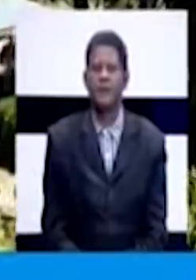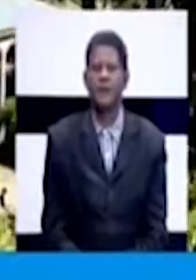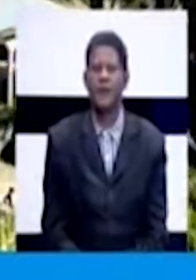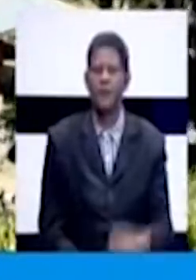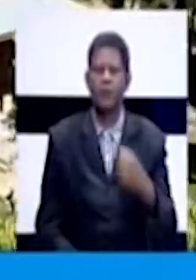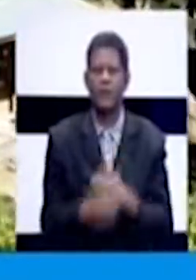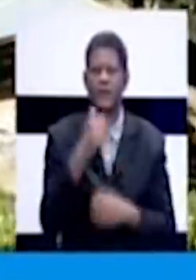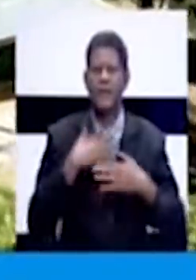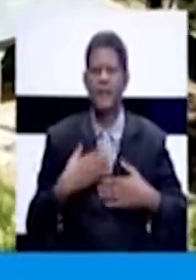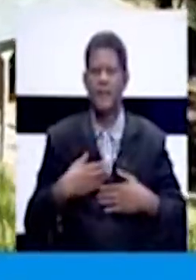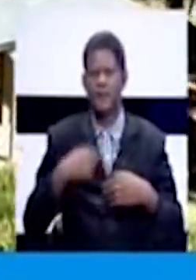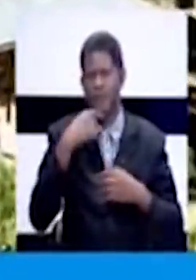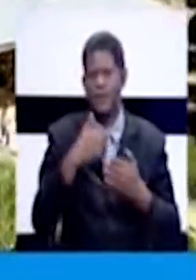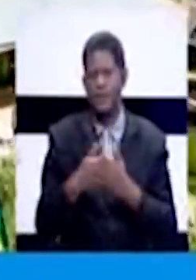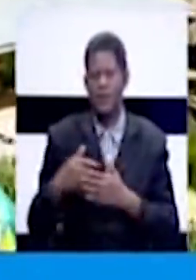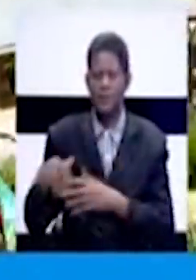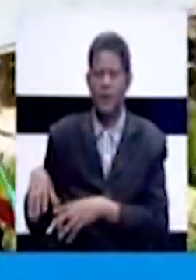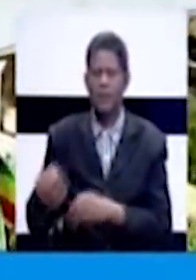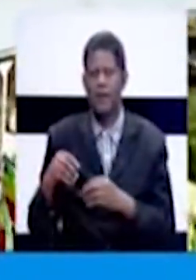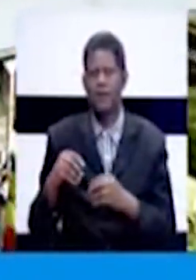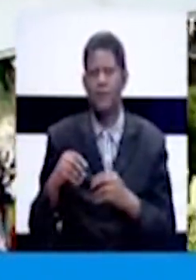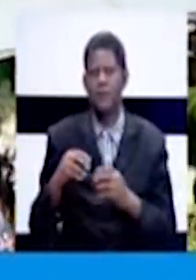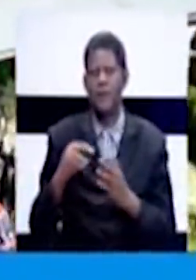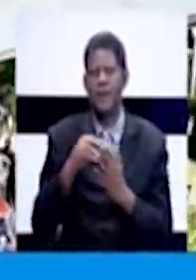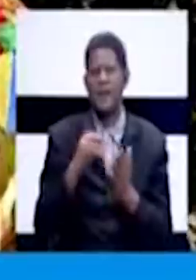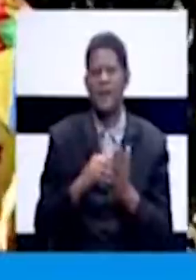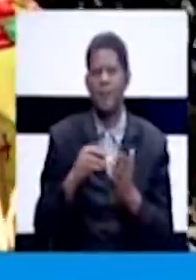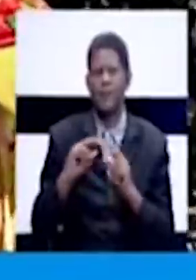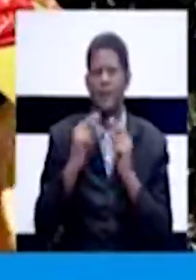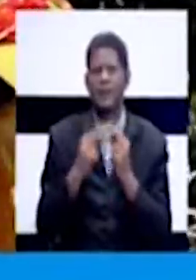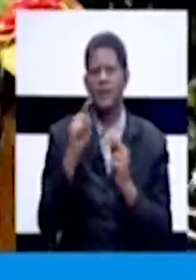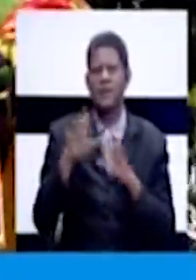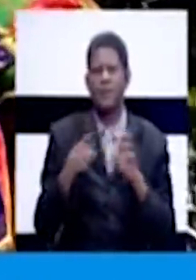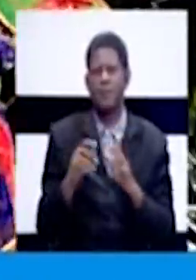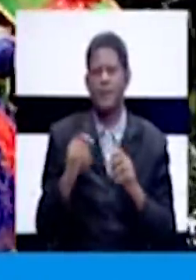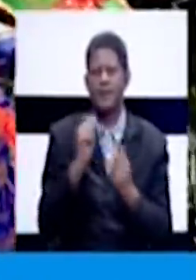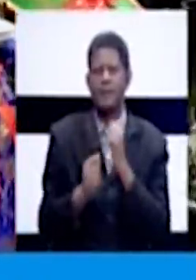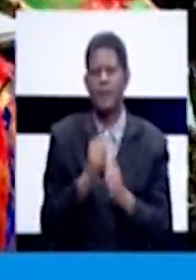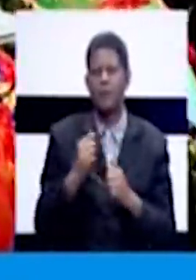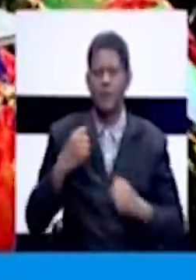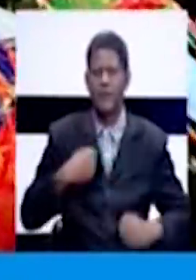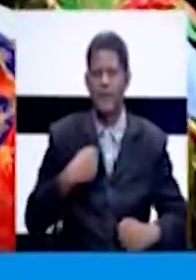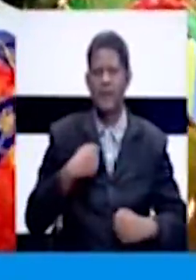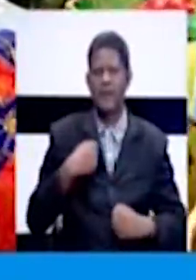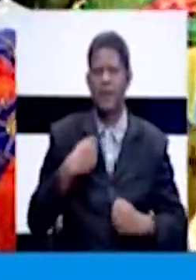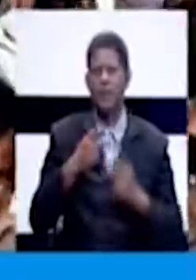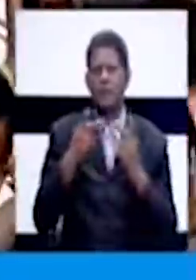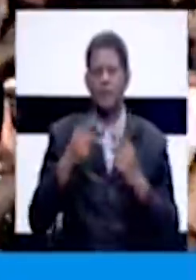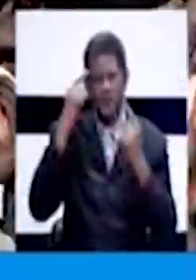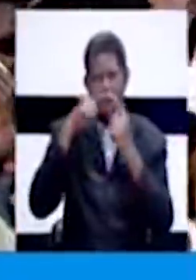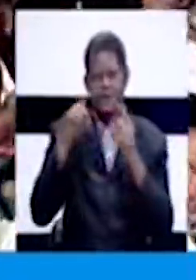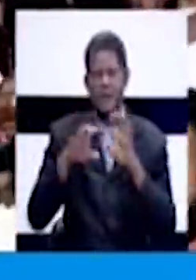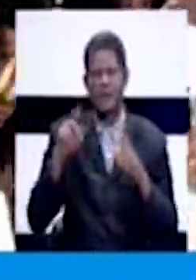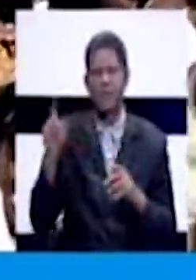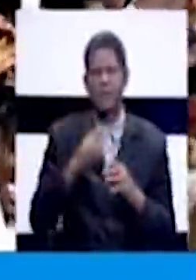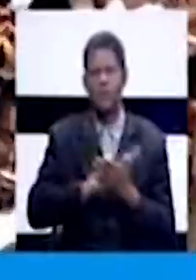مقدات أكال زوز حمتو مهارو ينفرست مقالن بيتا سبن اتز كار زلو دب داب وطادراو بوتاتات علامة زغبران تيكوانس نساس زيقاتات